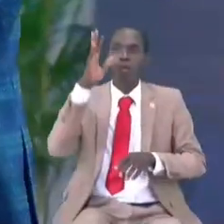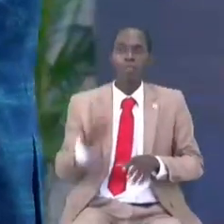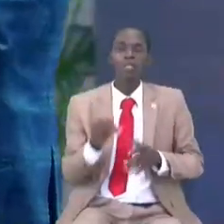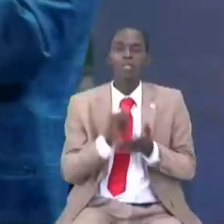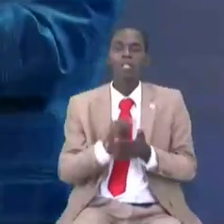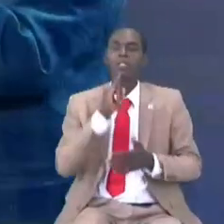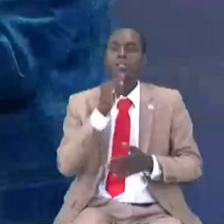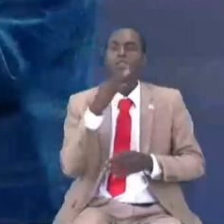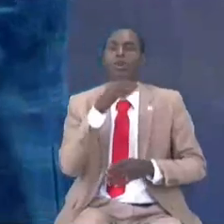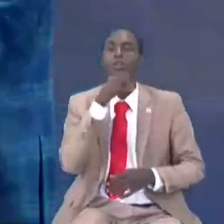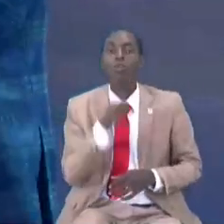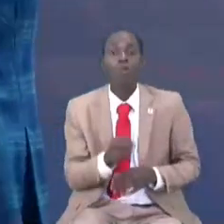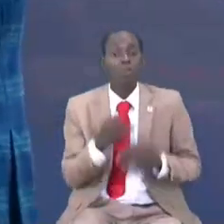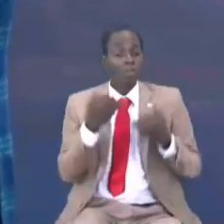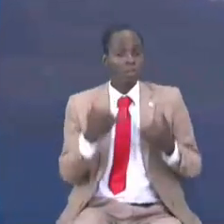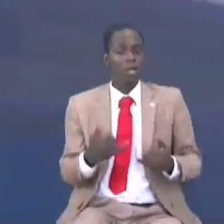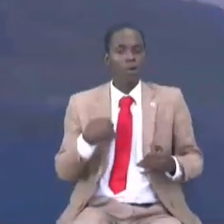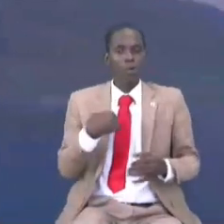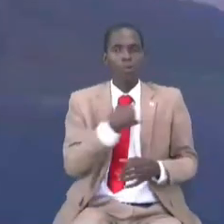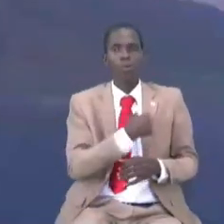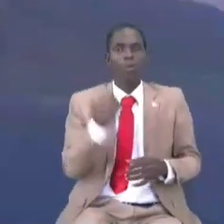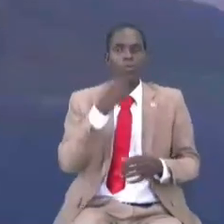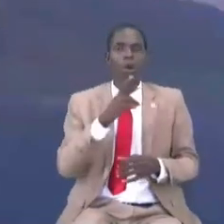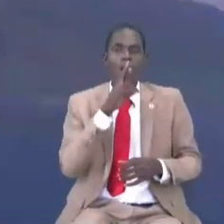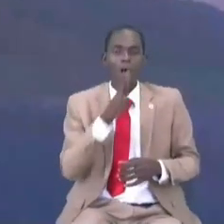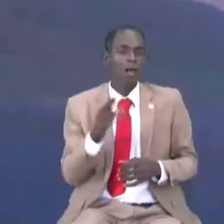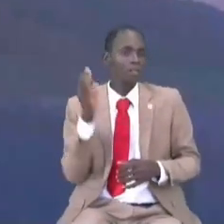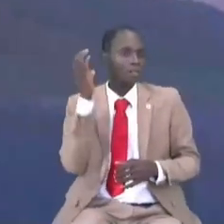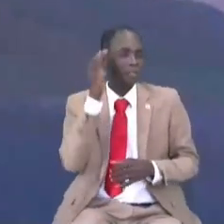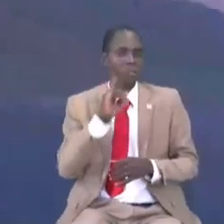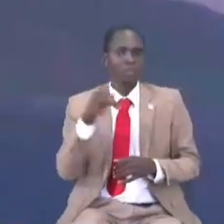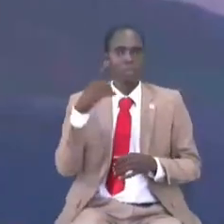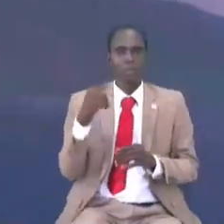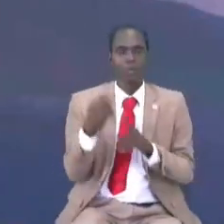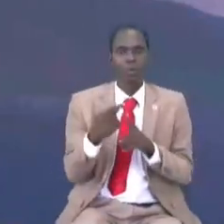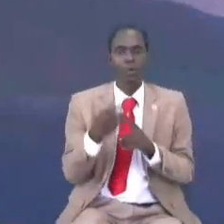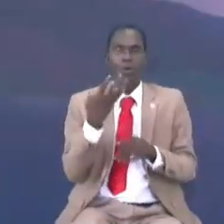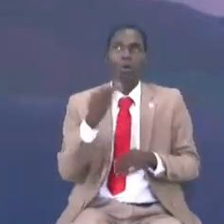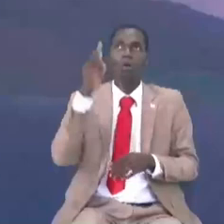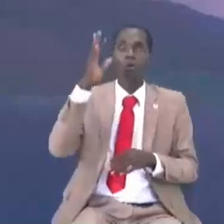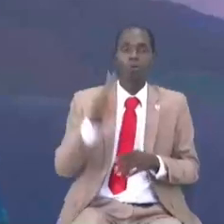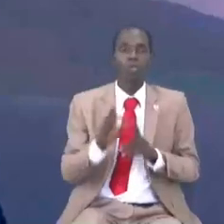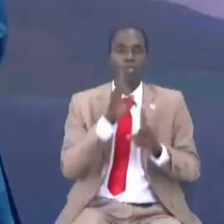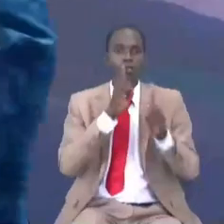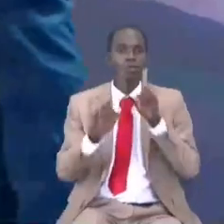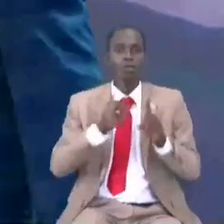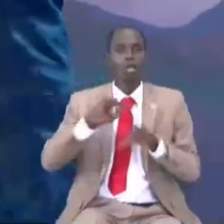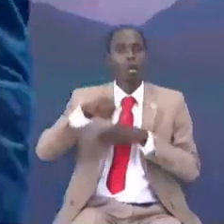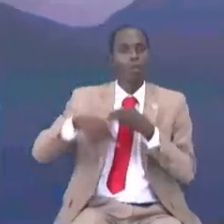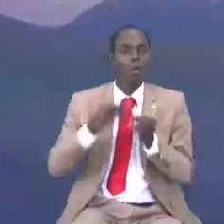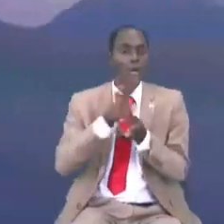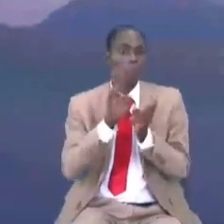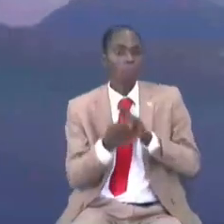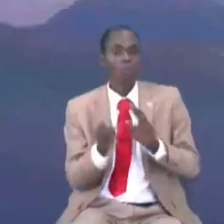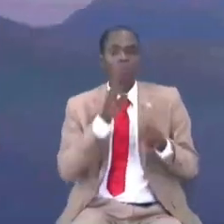qui écoutons les messages des prédicateurs qui parlent de la repentance, qui parlent de la foi, qui parlent du salut, qui parlent de